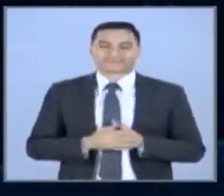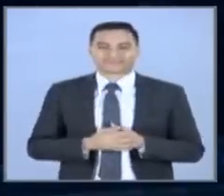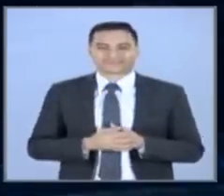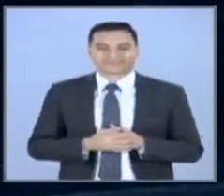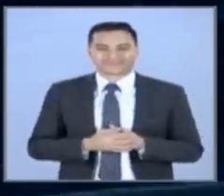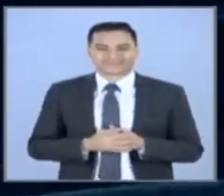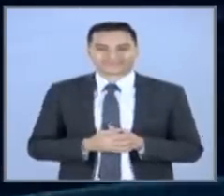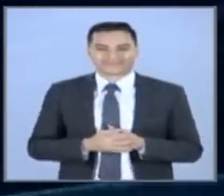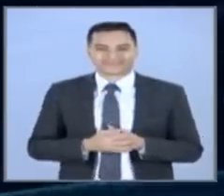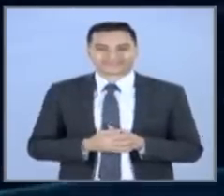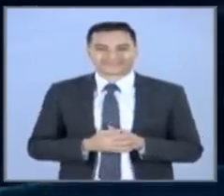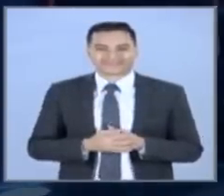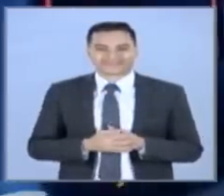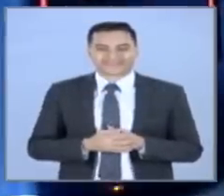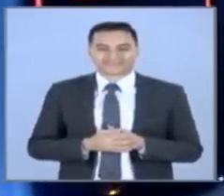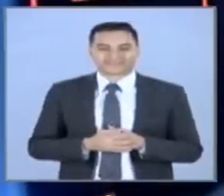العلم.